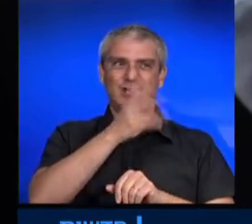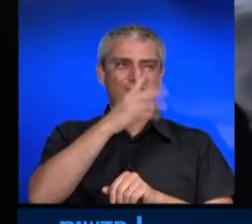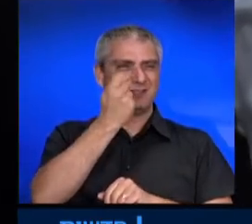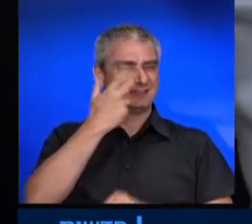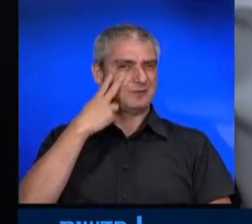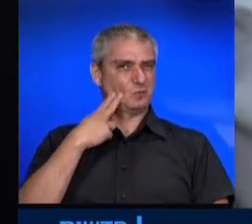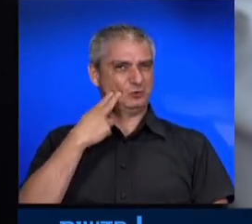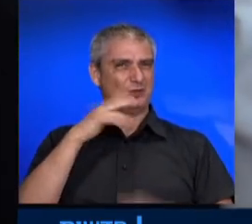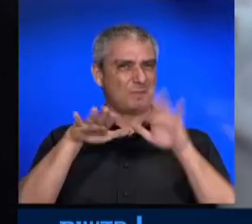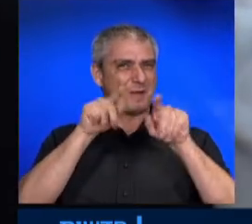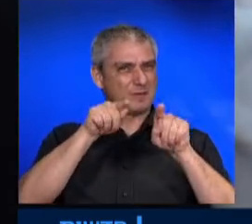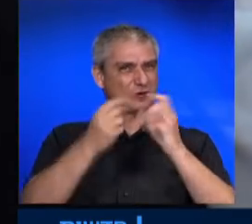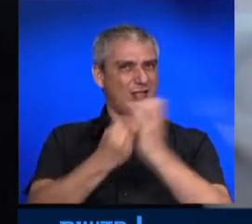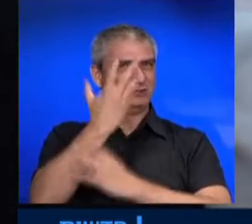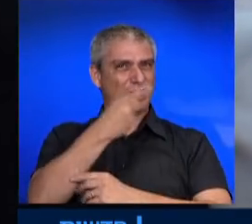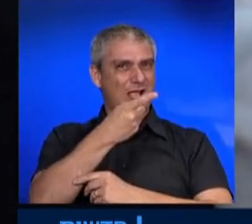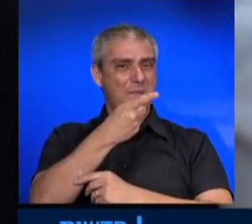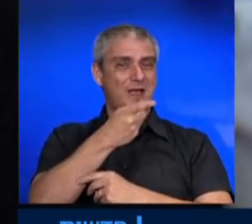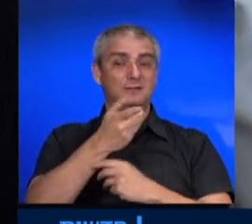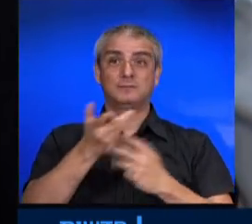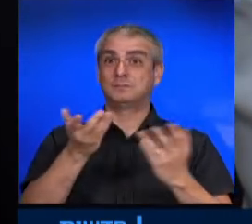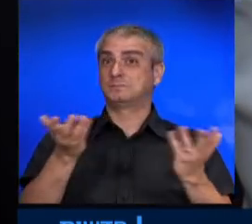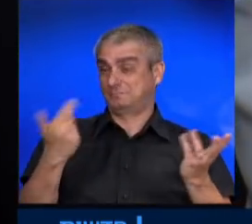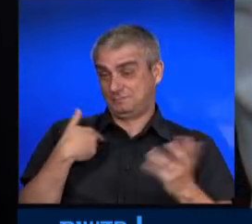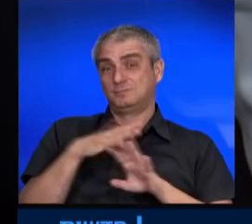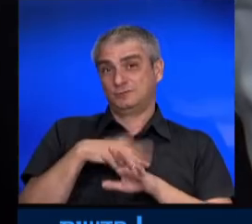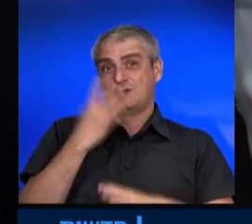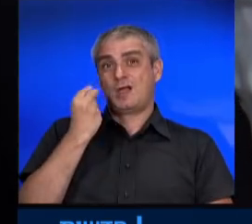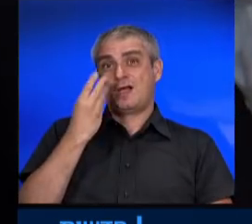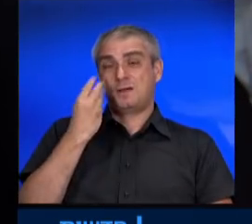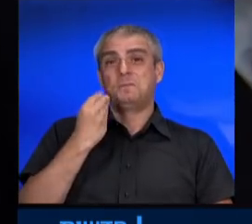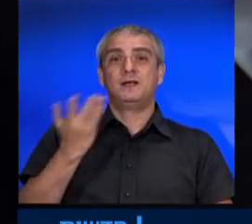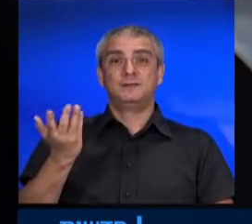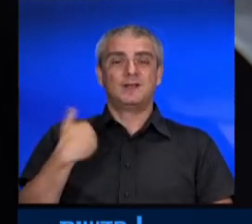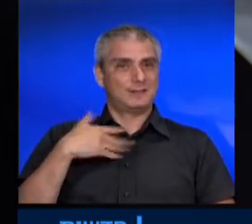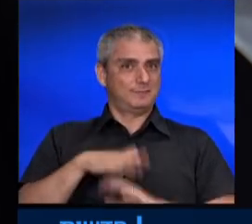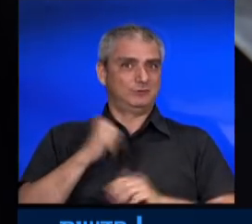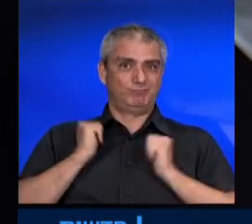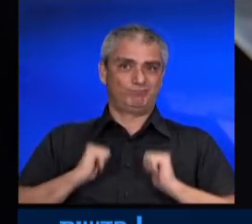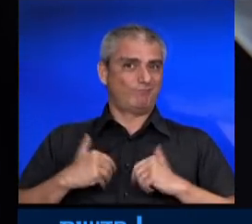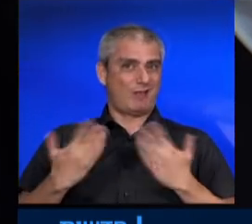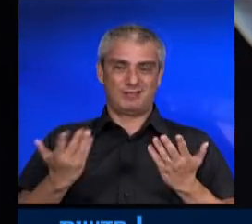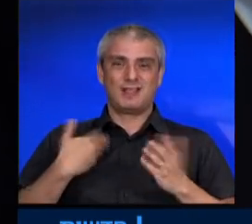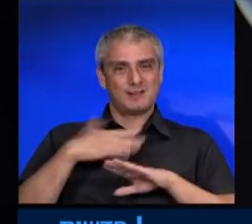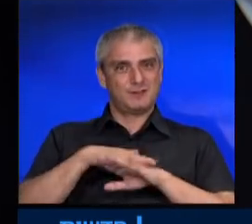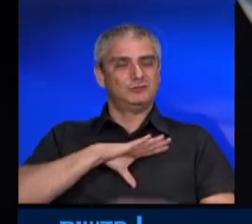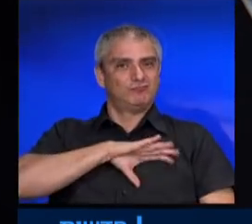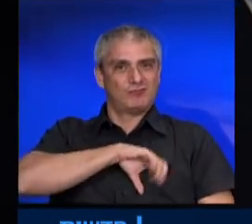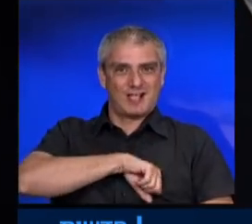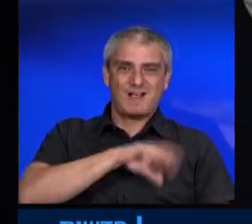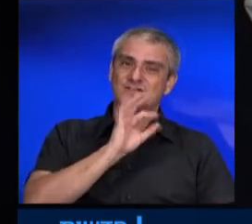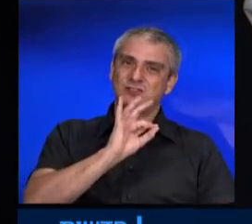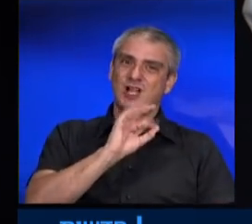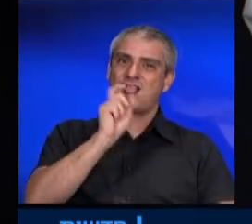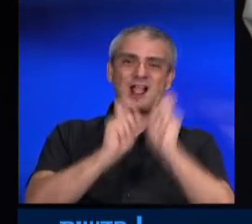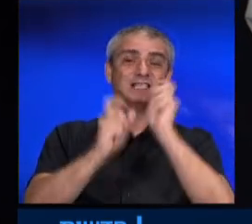בושה מהממשלה שקמה? אני חש הרבה מאוד דברים. אני חש אי נוחות, אני חש את הכאב של אזרחים